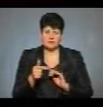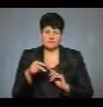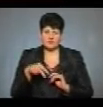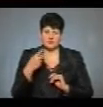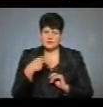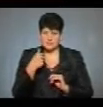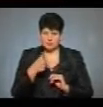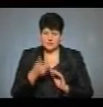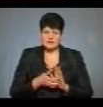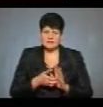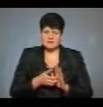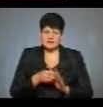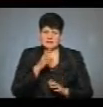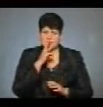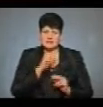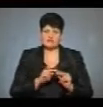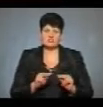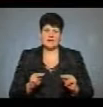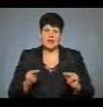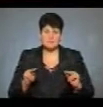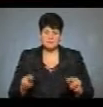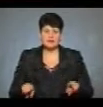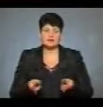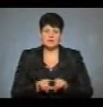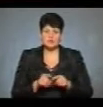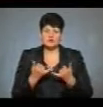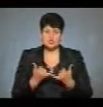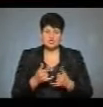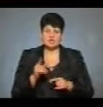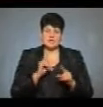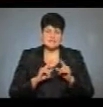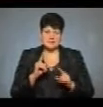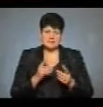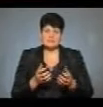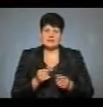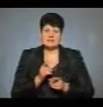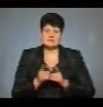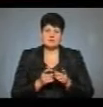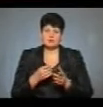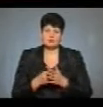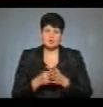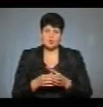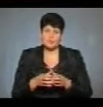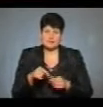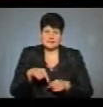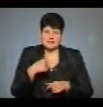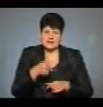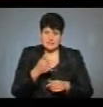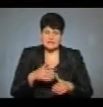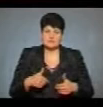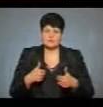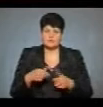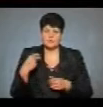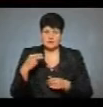2020 році не вистачатиме на зарплати вчителям. Також на сьогоднішній сесії міськради прийняли зміни до бюджету громади на цей рік і звернулися